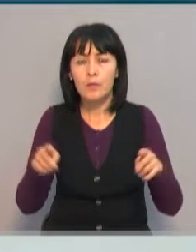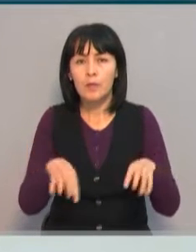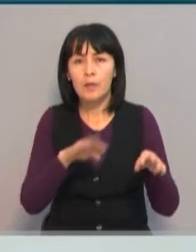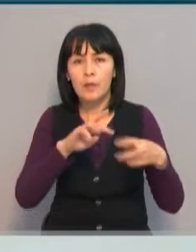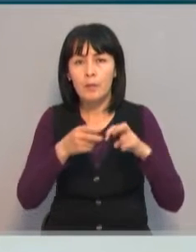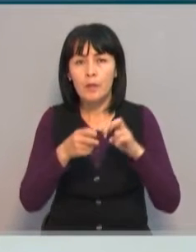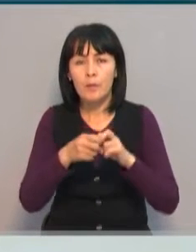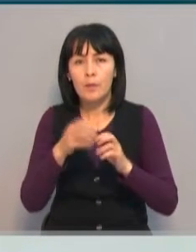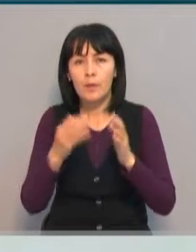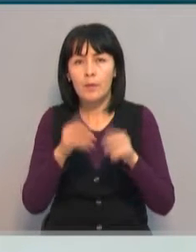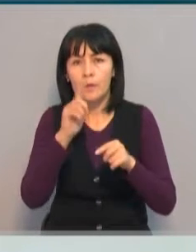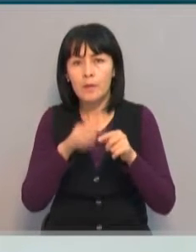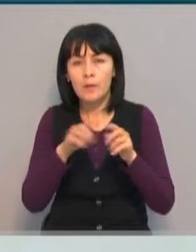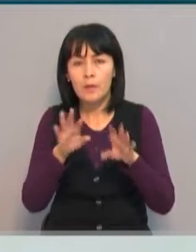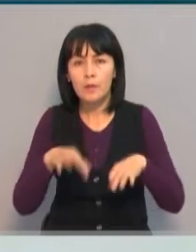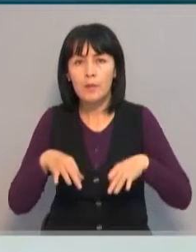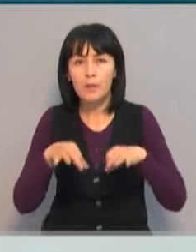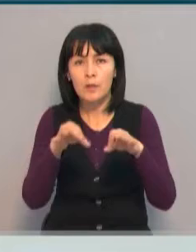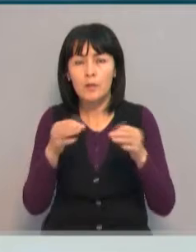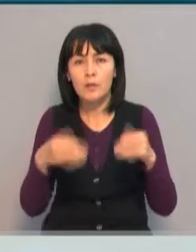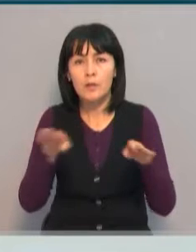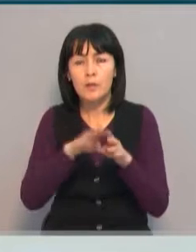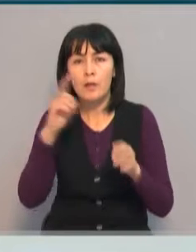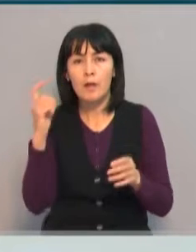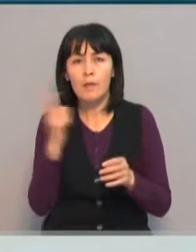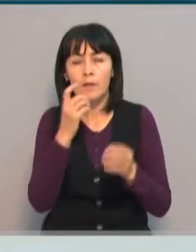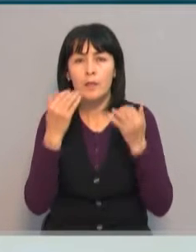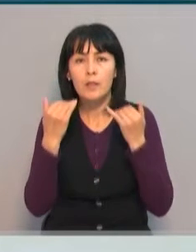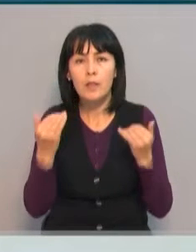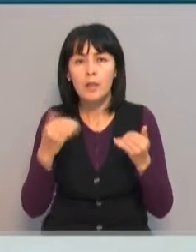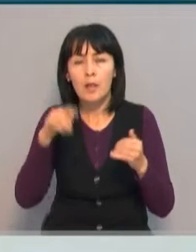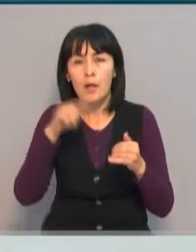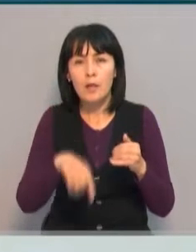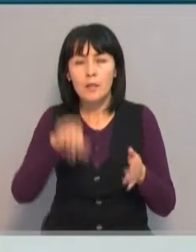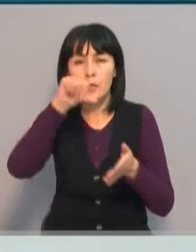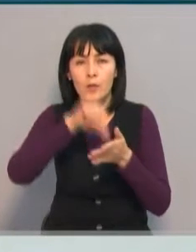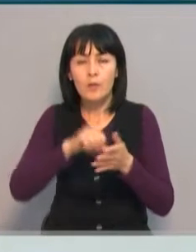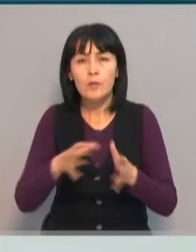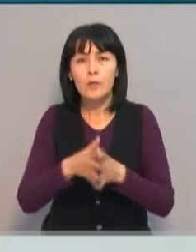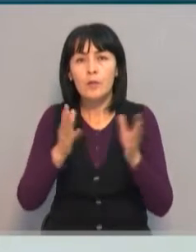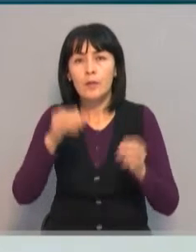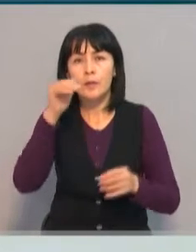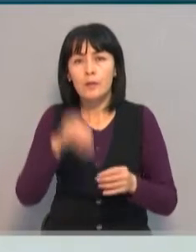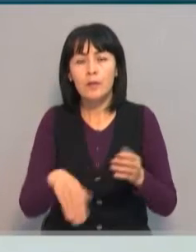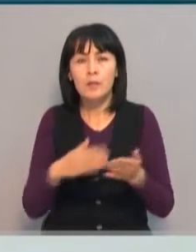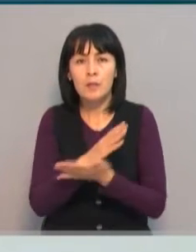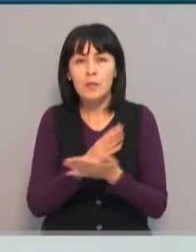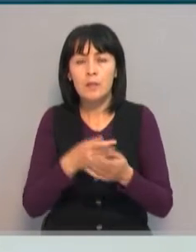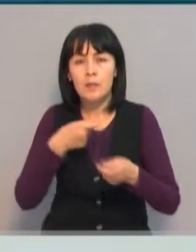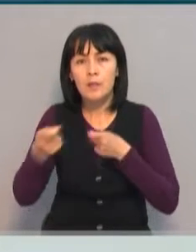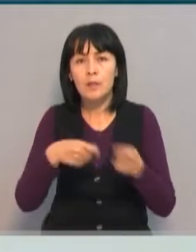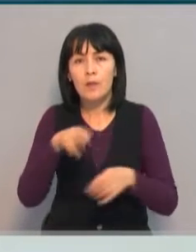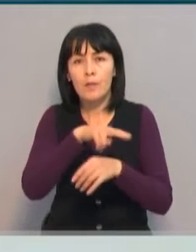также повышение транспортной дисциплины среди водителей. В ОПМ приняли участие около 1000 сотрудников